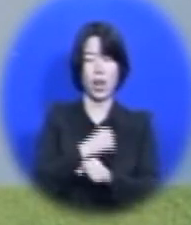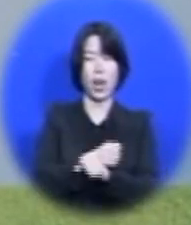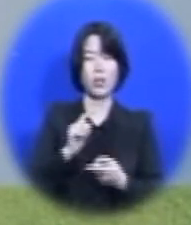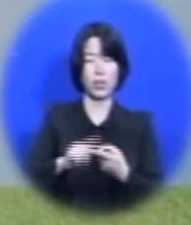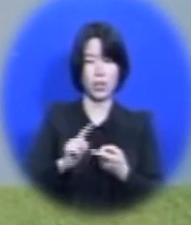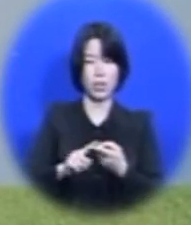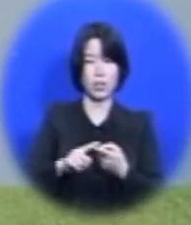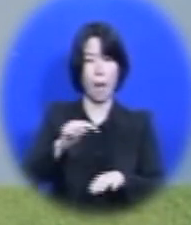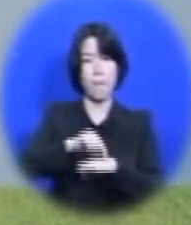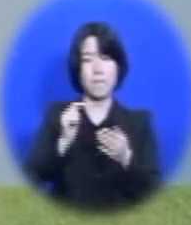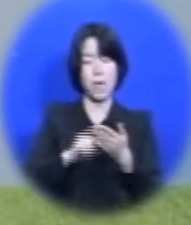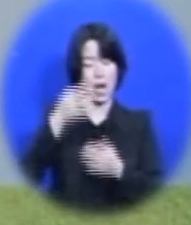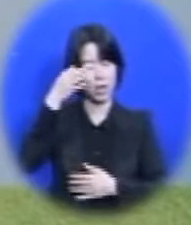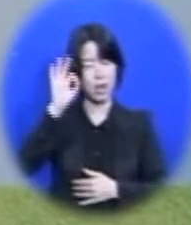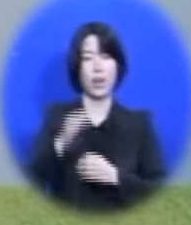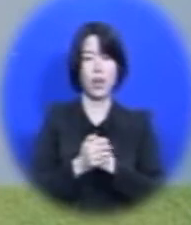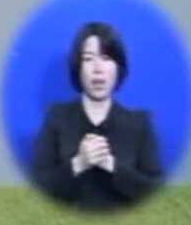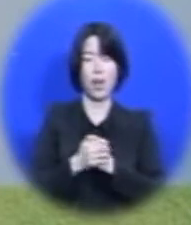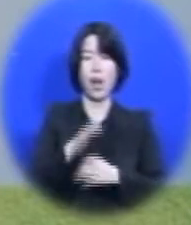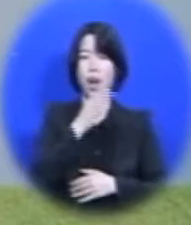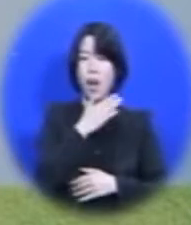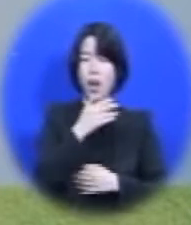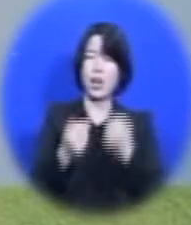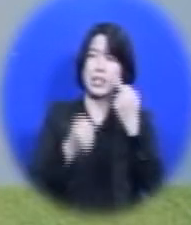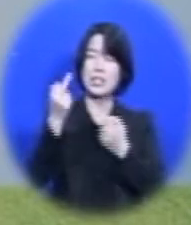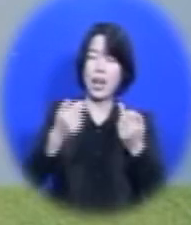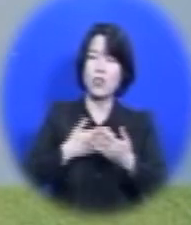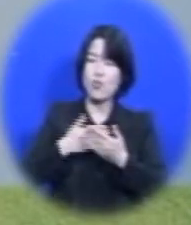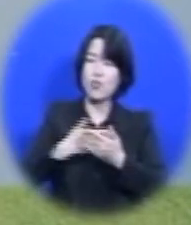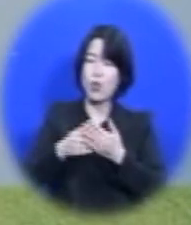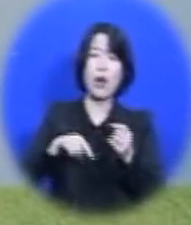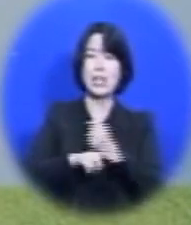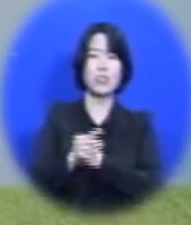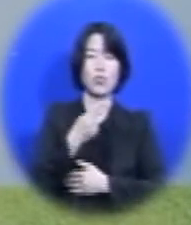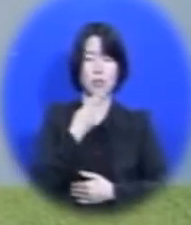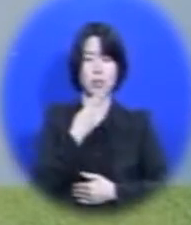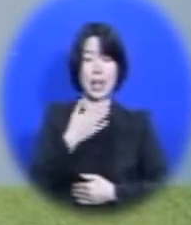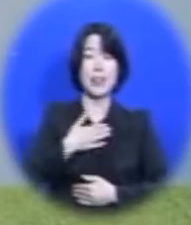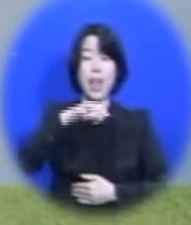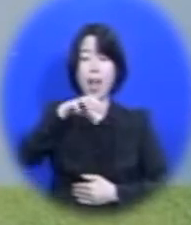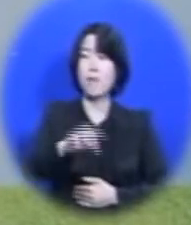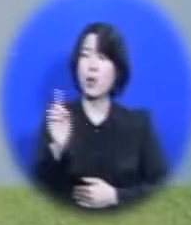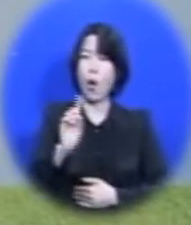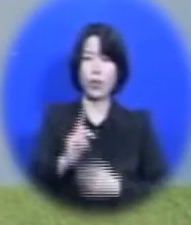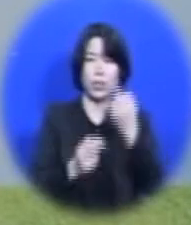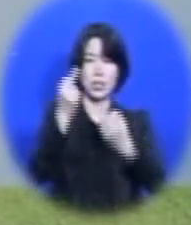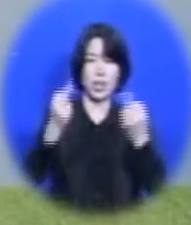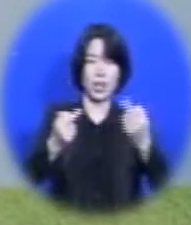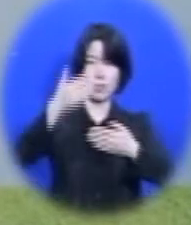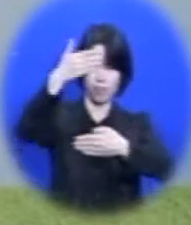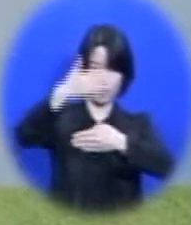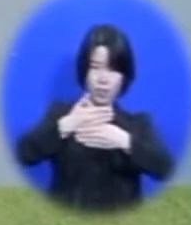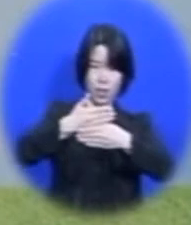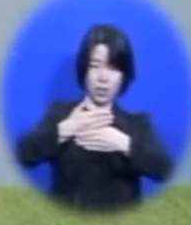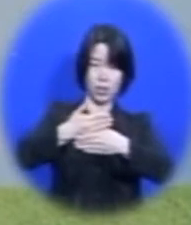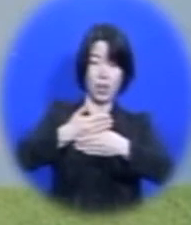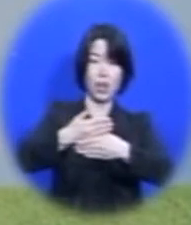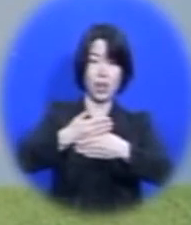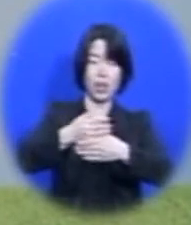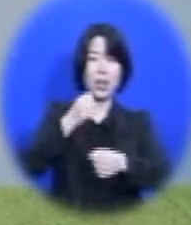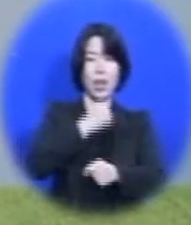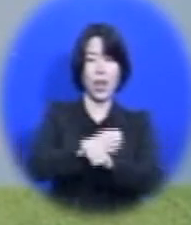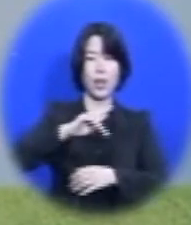마음에 깨달았습니다. 아, 산을 두려워할 이유가 없구나. 내 앞에 어떤 산이 가로막혀져 있는 것 같다 할지라도